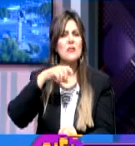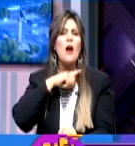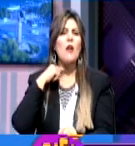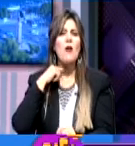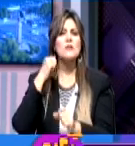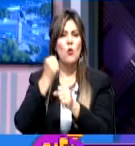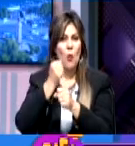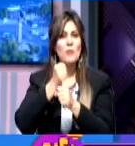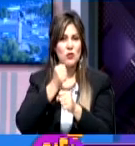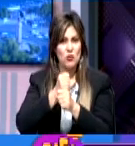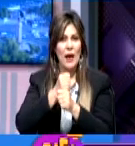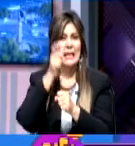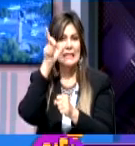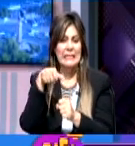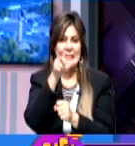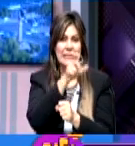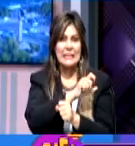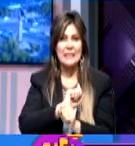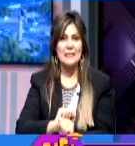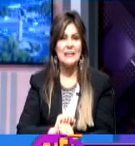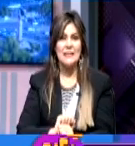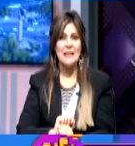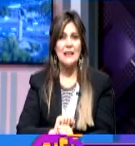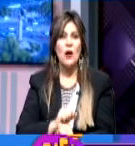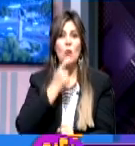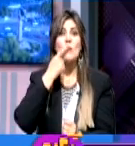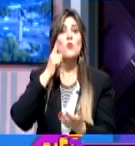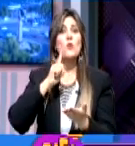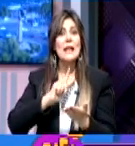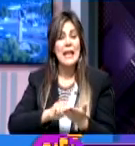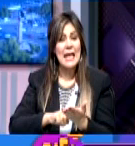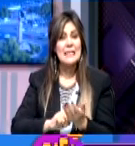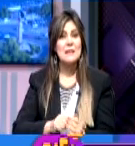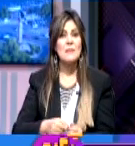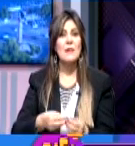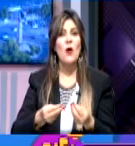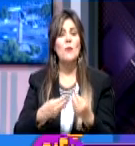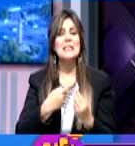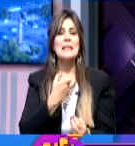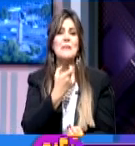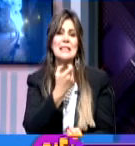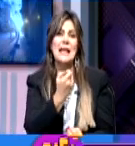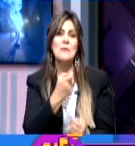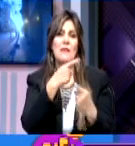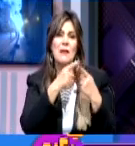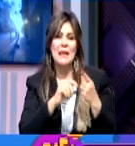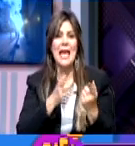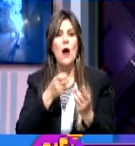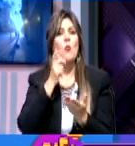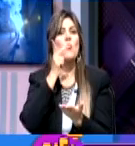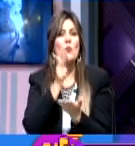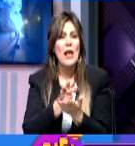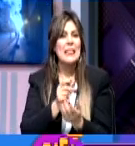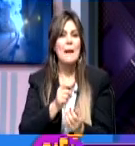يشغل أغلب العاملين لا يلتزم في أغلب الأحوال بقاعدة الحد الأدنى للأجور. لو